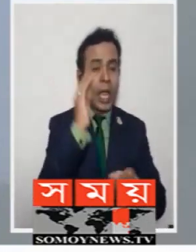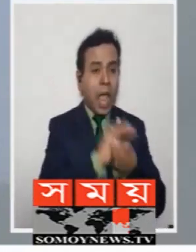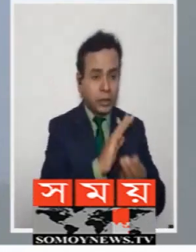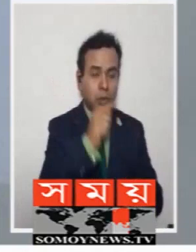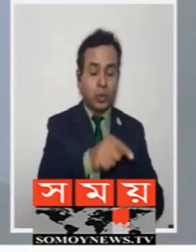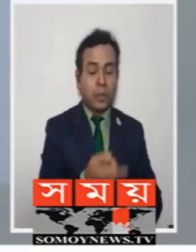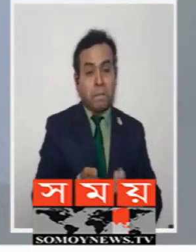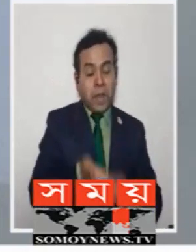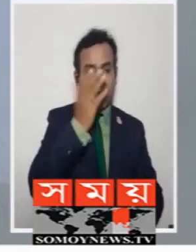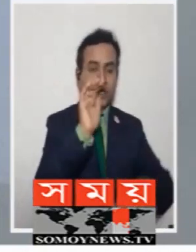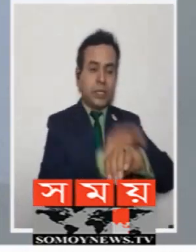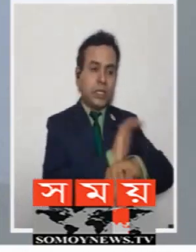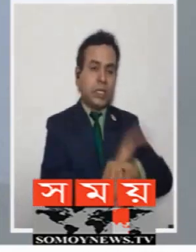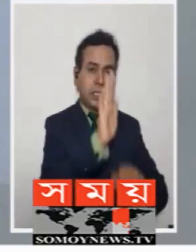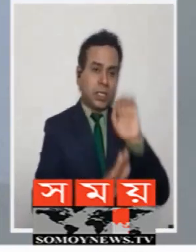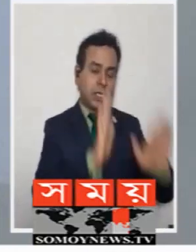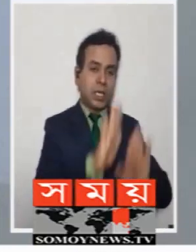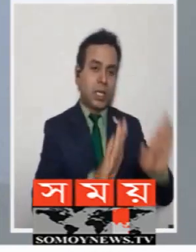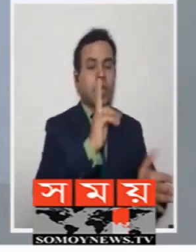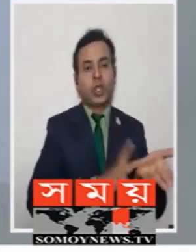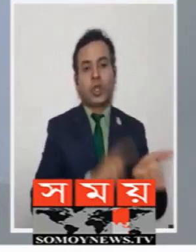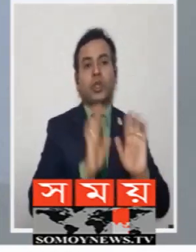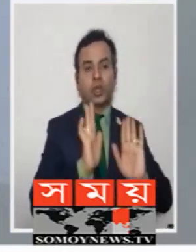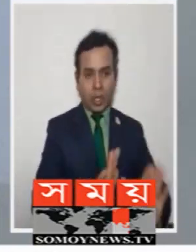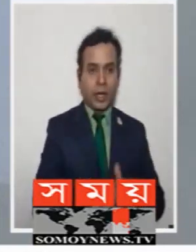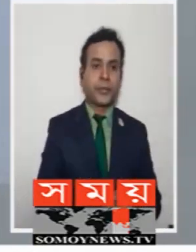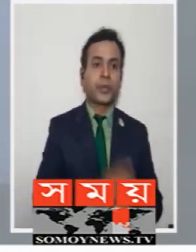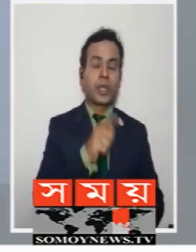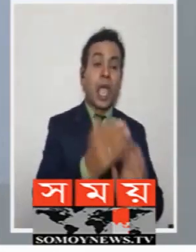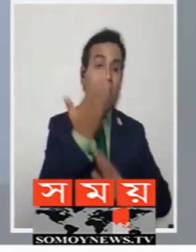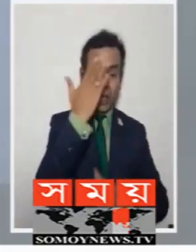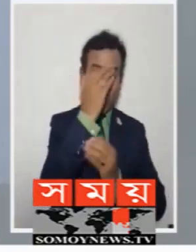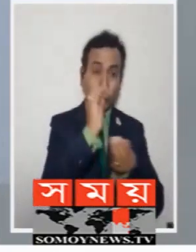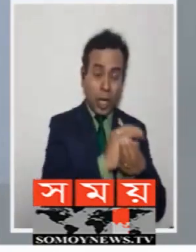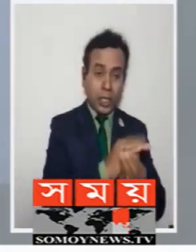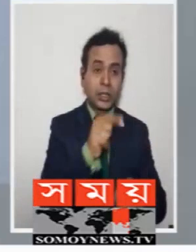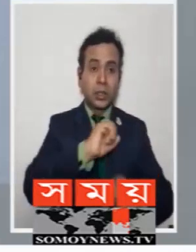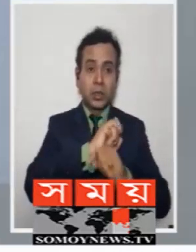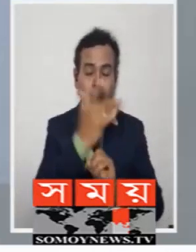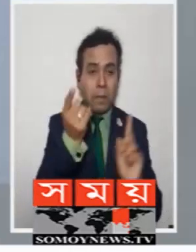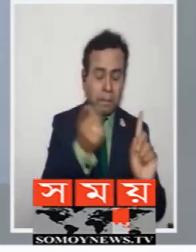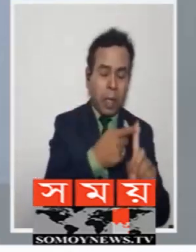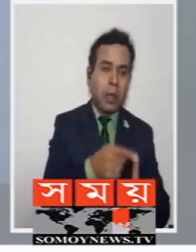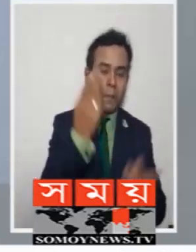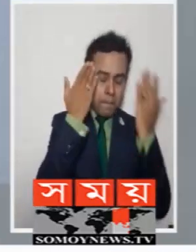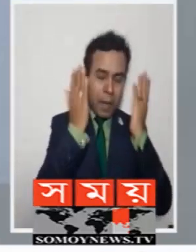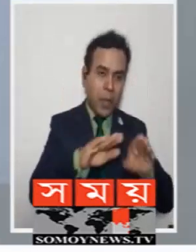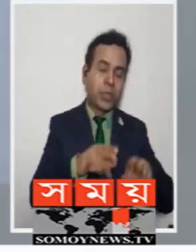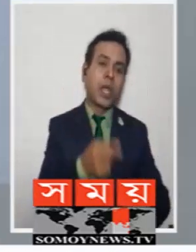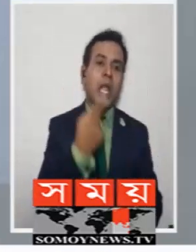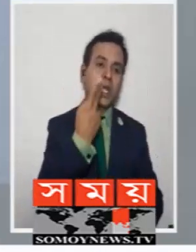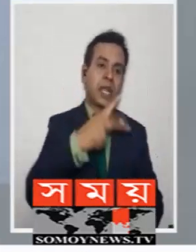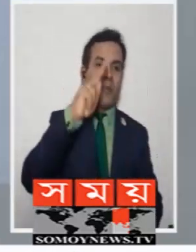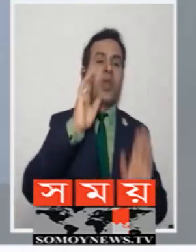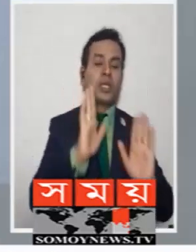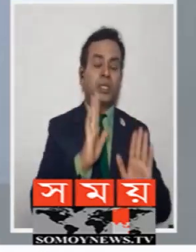বা এই গোত্রের জনগোষ্ঠীগুলি ঝুঁকিতে, বেশি ঝুঁকিপূর্ণ, কাজে তাদের দিকে আমাদের বিশেষভাবে নজর দিতে হবে এবং আমরা সবার মানসিক